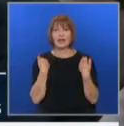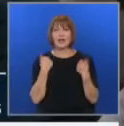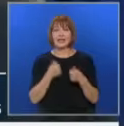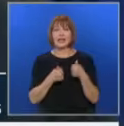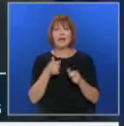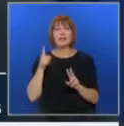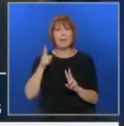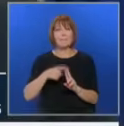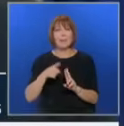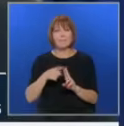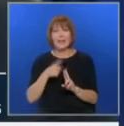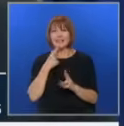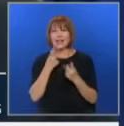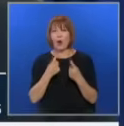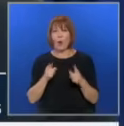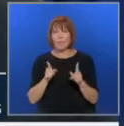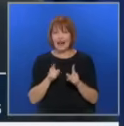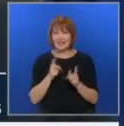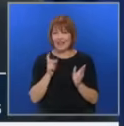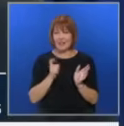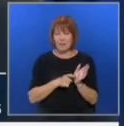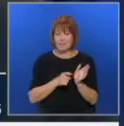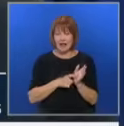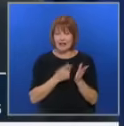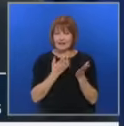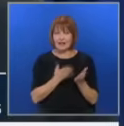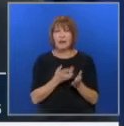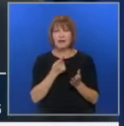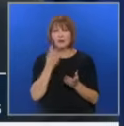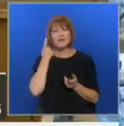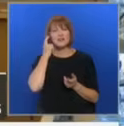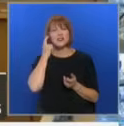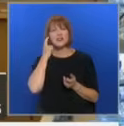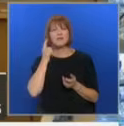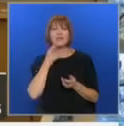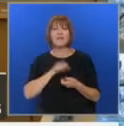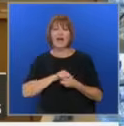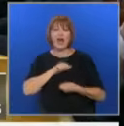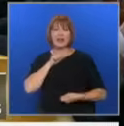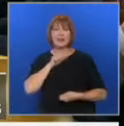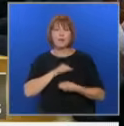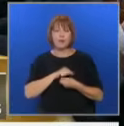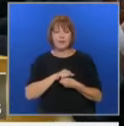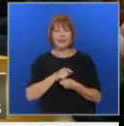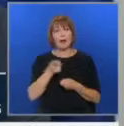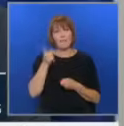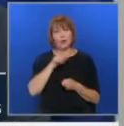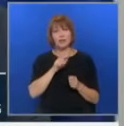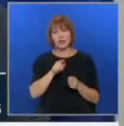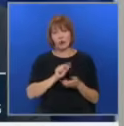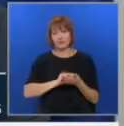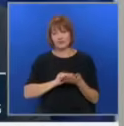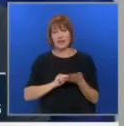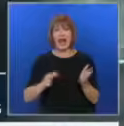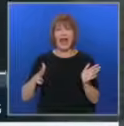за управител на БНБ. Тогава съмнение предизвика неговата диплома, която впоследствие той легализира и представи в деловодството